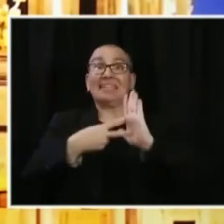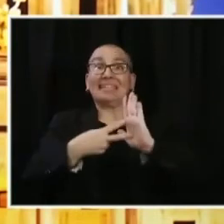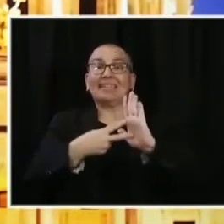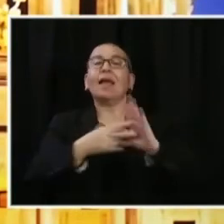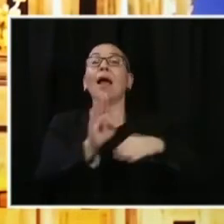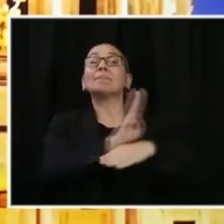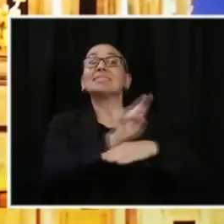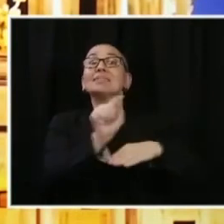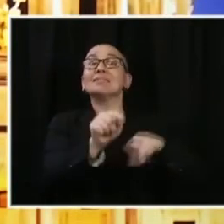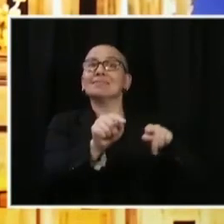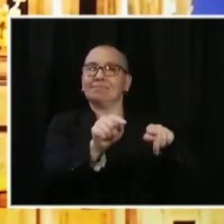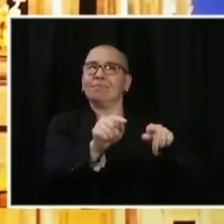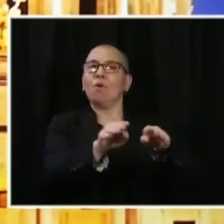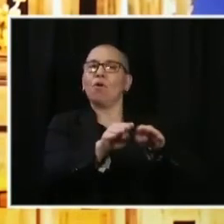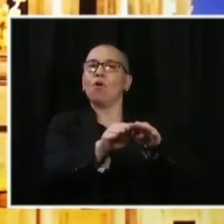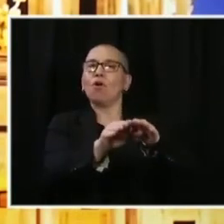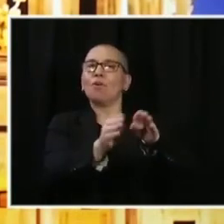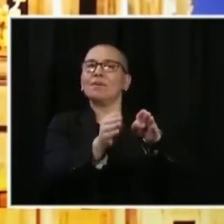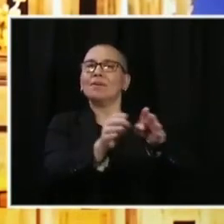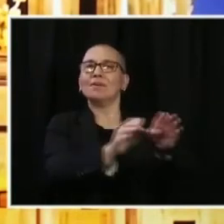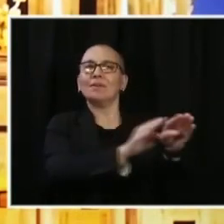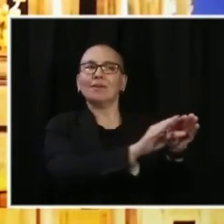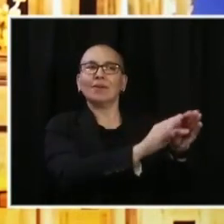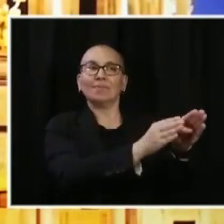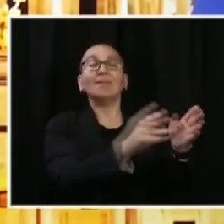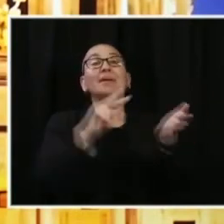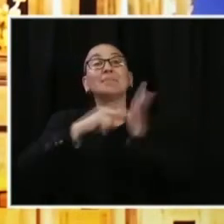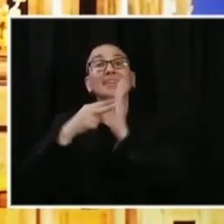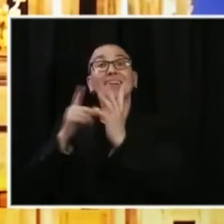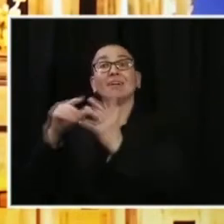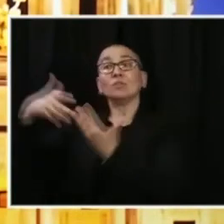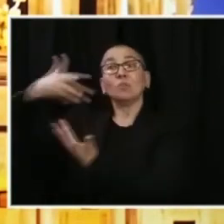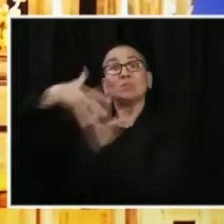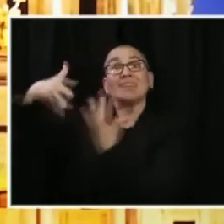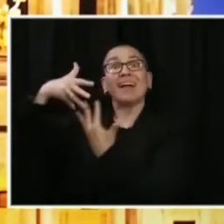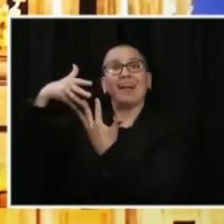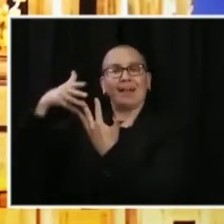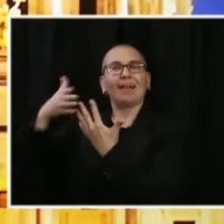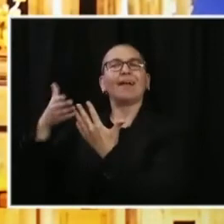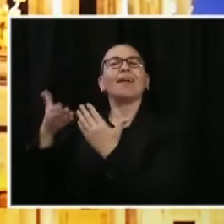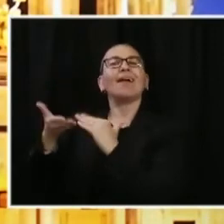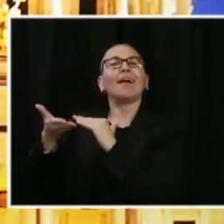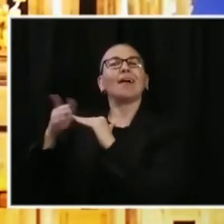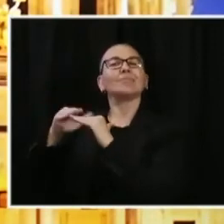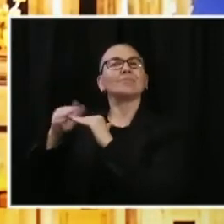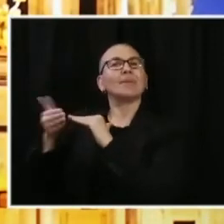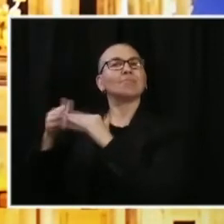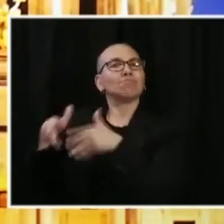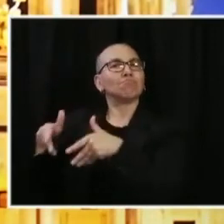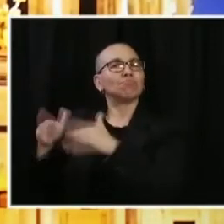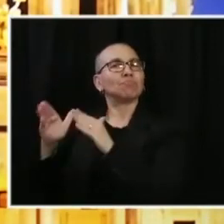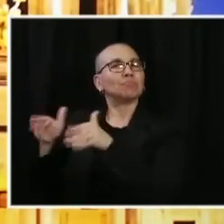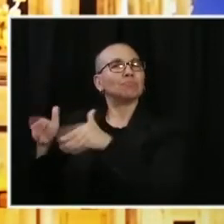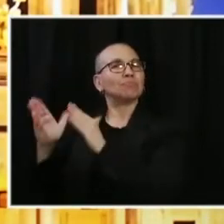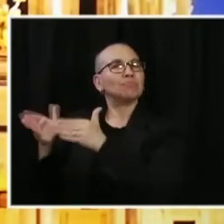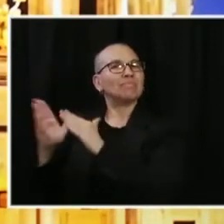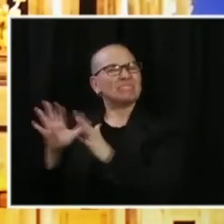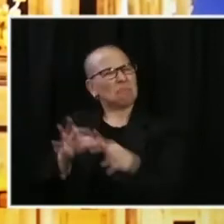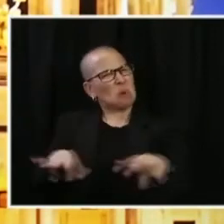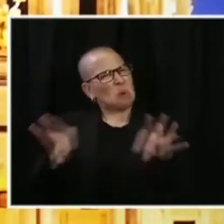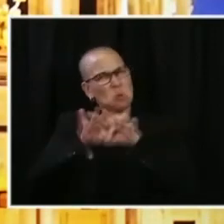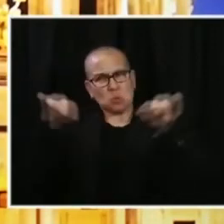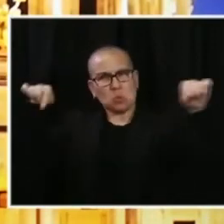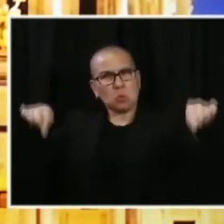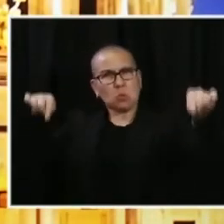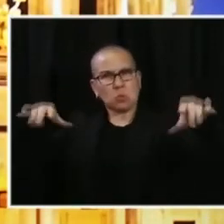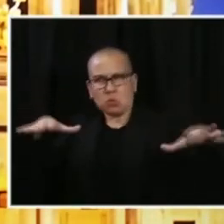vì tại bây xã to hay tiền, cho nên nó lấy giờ giờ chỉ to họ kể cái món kể nhà sen, tại sao mà không nói nhà sen to tiền, ít cho nên giờ trâu món nè, chỉ ít cho